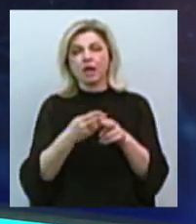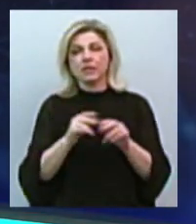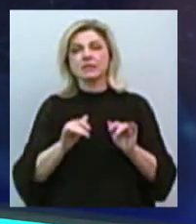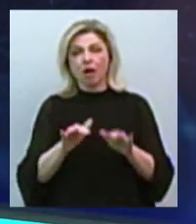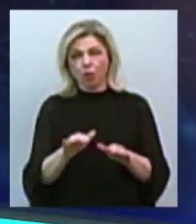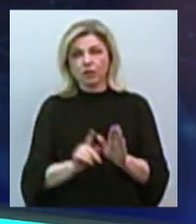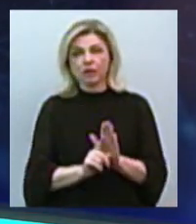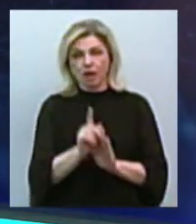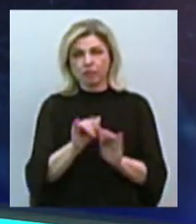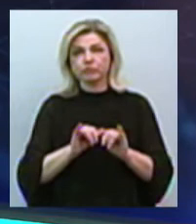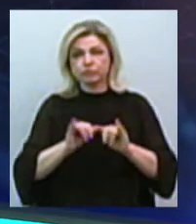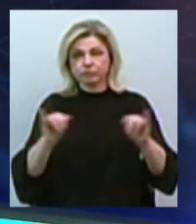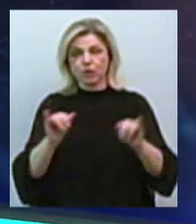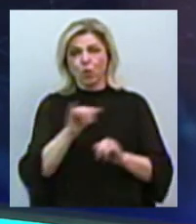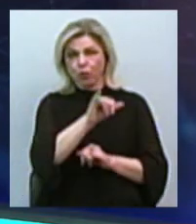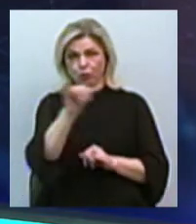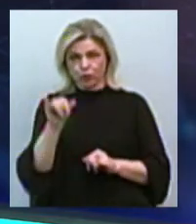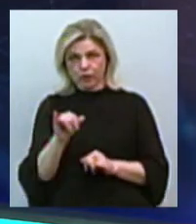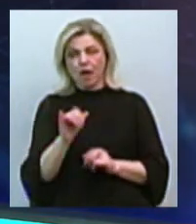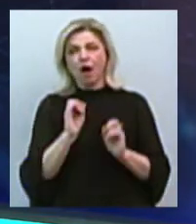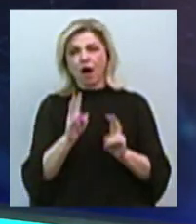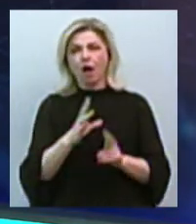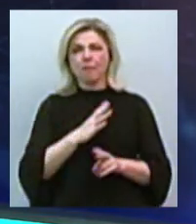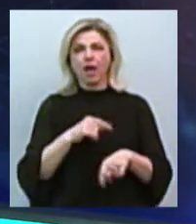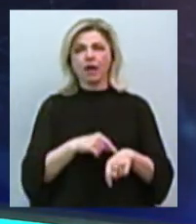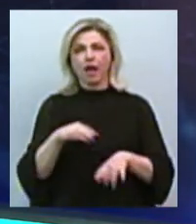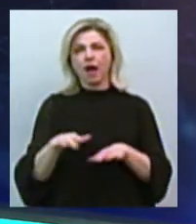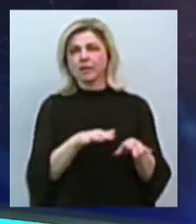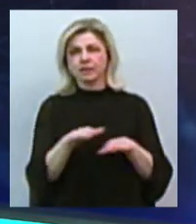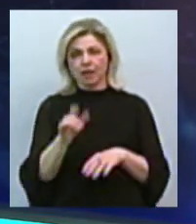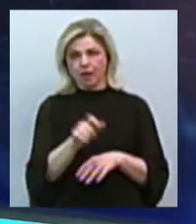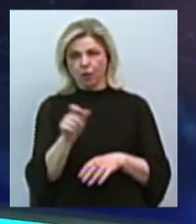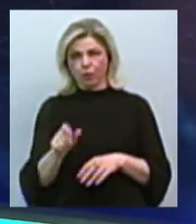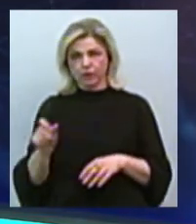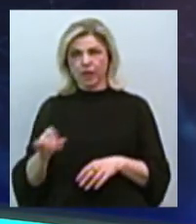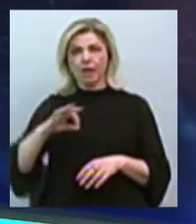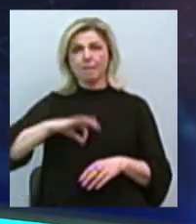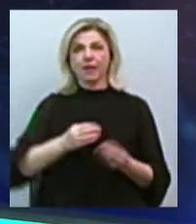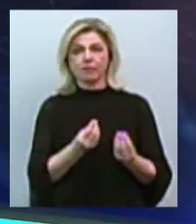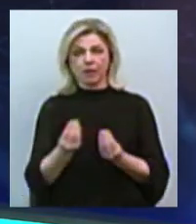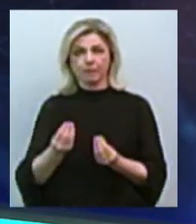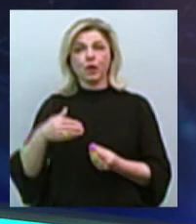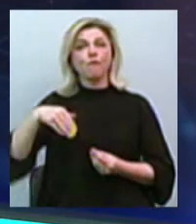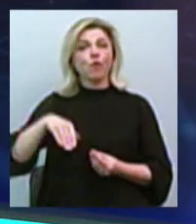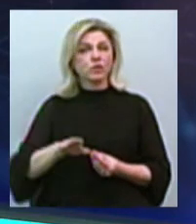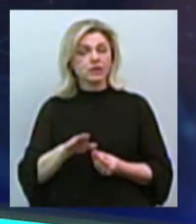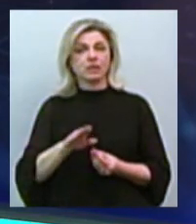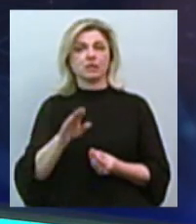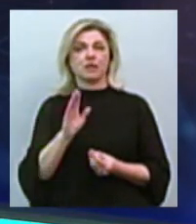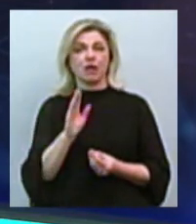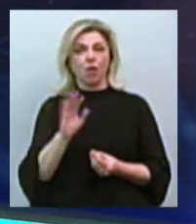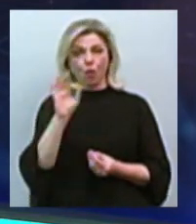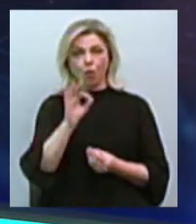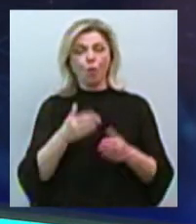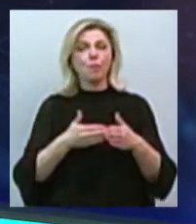них, як відреагувало населення, в тому числі і підприємці. У Вознесенську інформацію про обмежувальні заходи